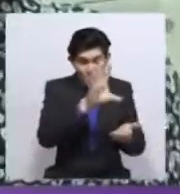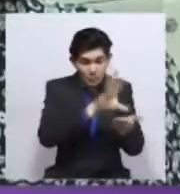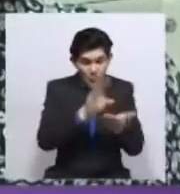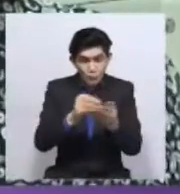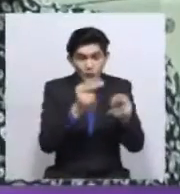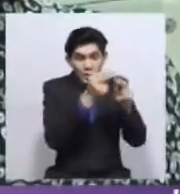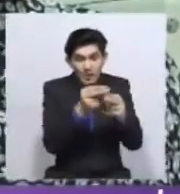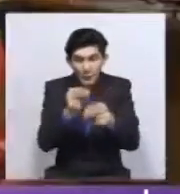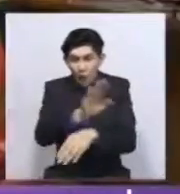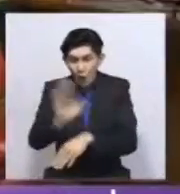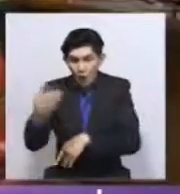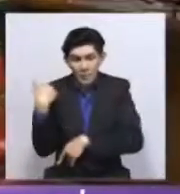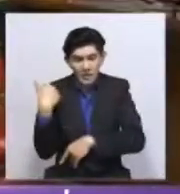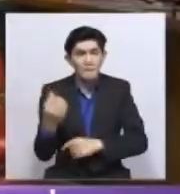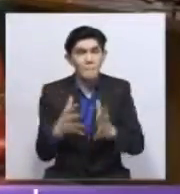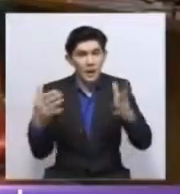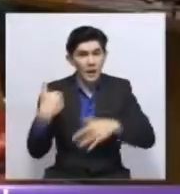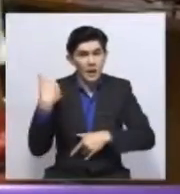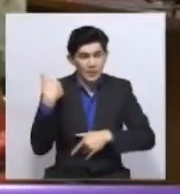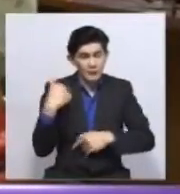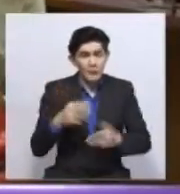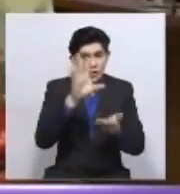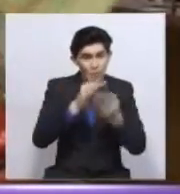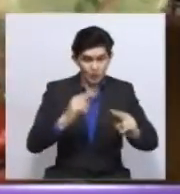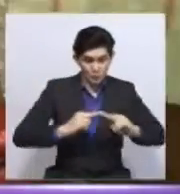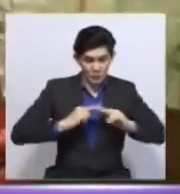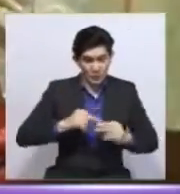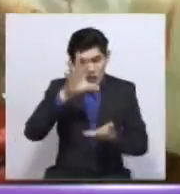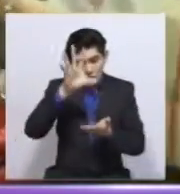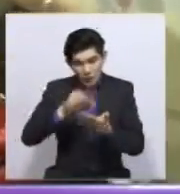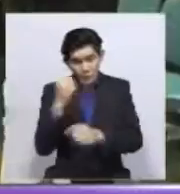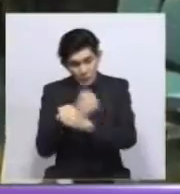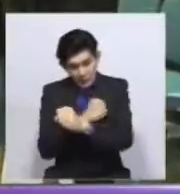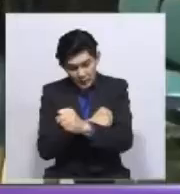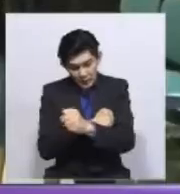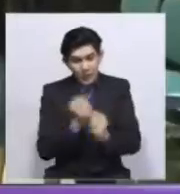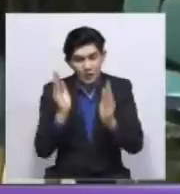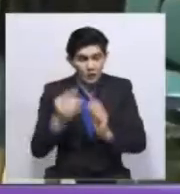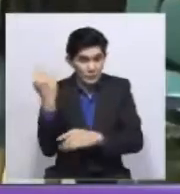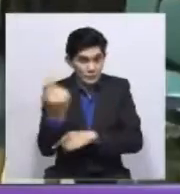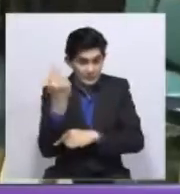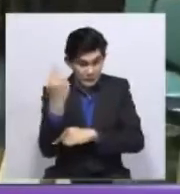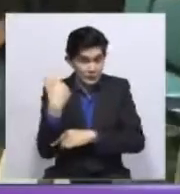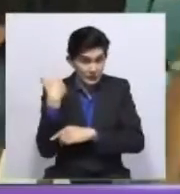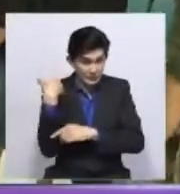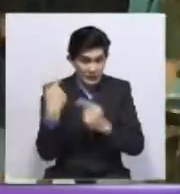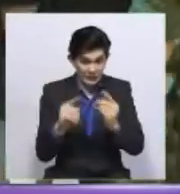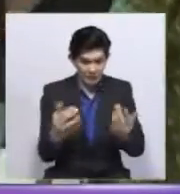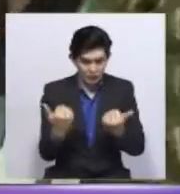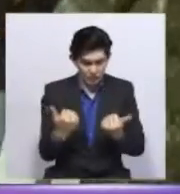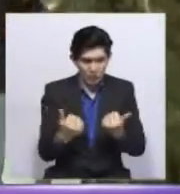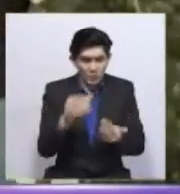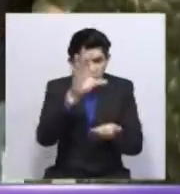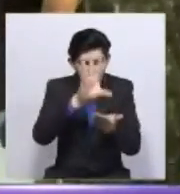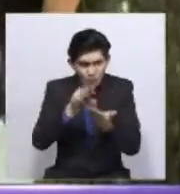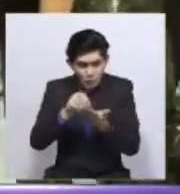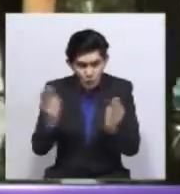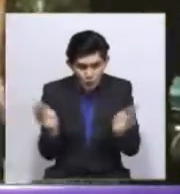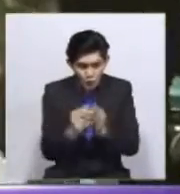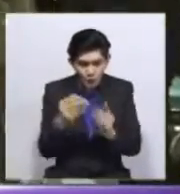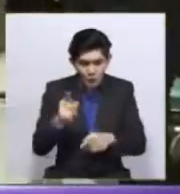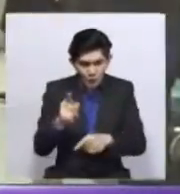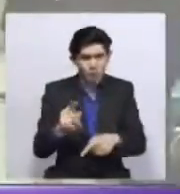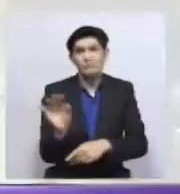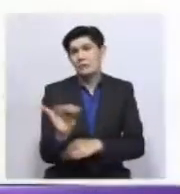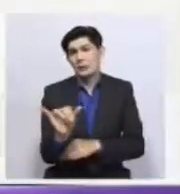เก็บไว้เป็นจำนวนมากทั้งข้อมูลส่วนบุคคลข้อมูลแรงงานนักท่องเที่ยวแต่ยังไม่สามารถนำมาใช้ให้เกิดประโย